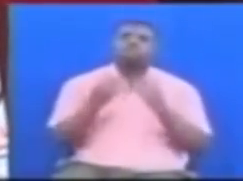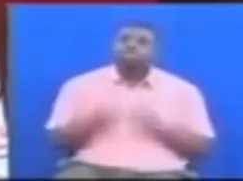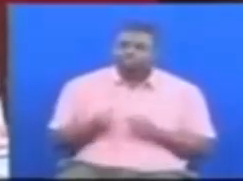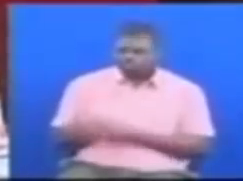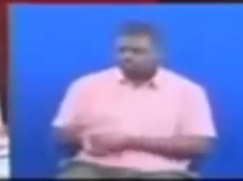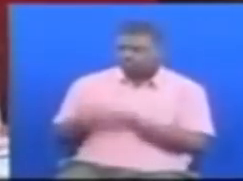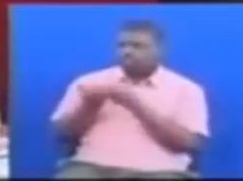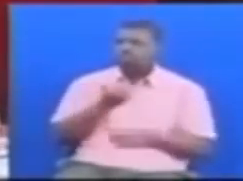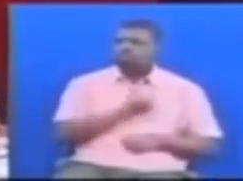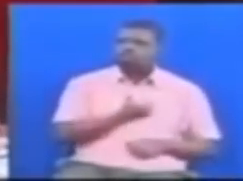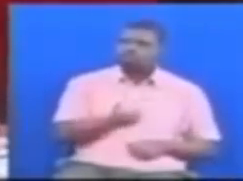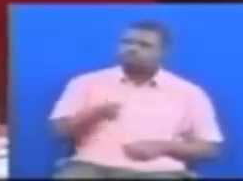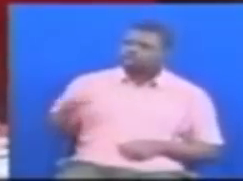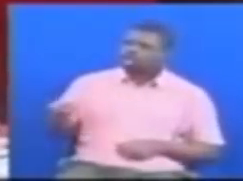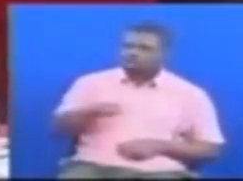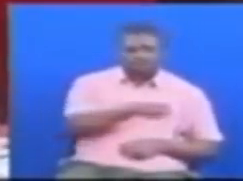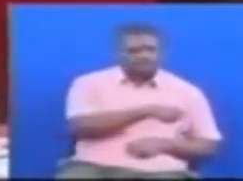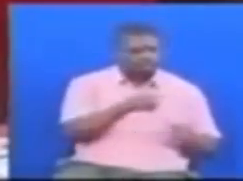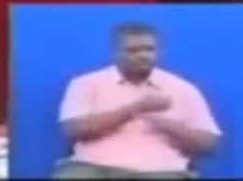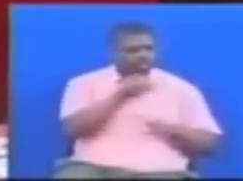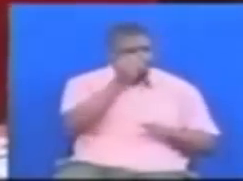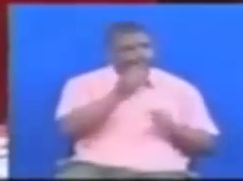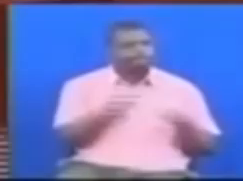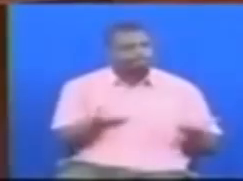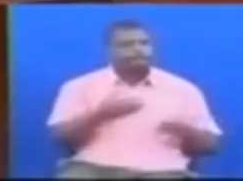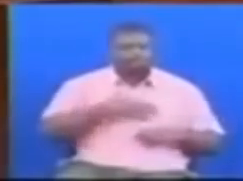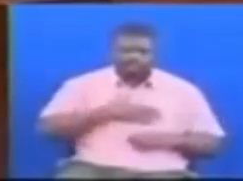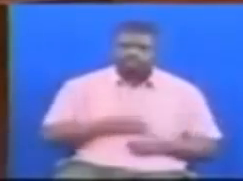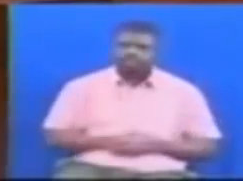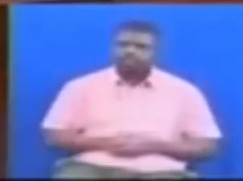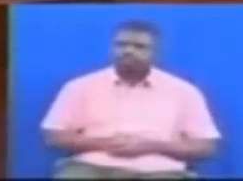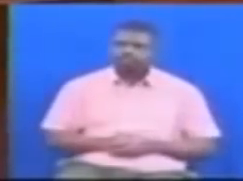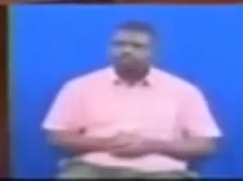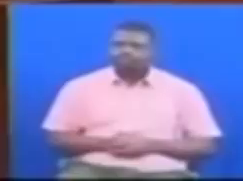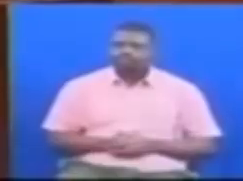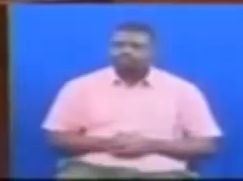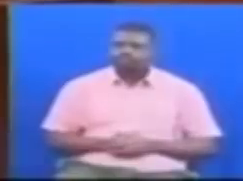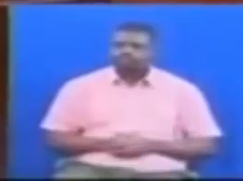kuweza kuwasaidia watoto hawa kupata elimu kuanzia ngazi ya kijiji? Asante.